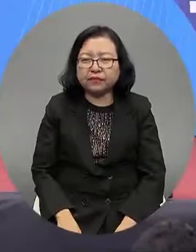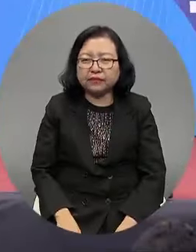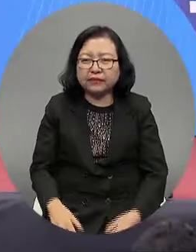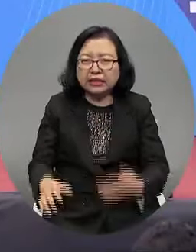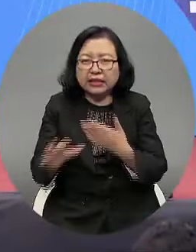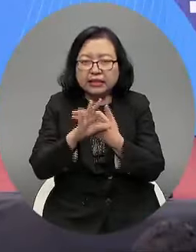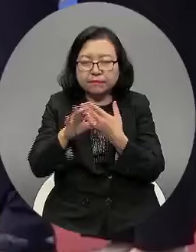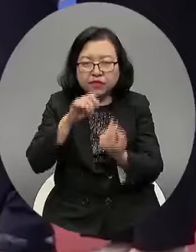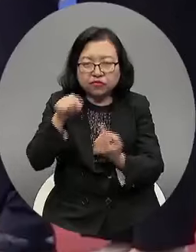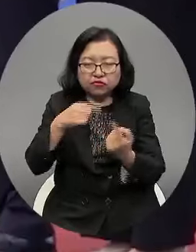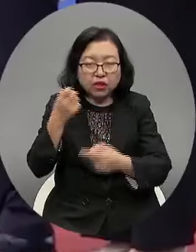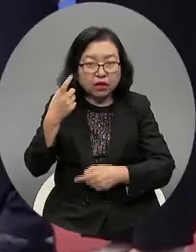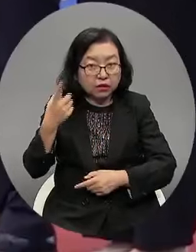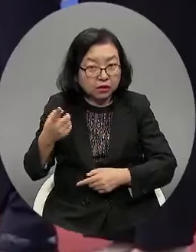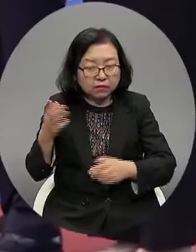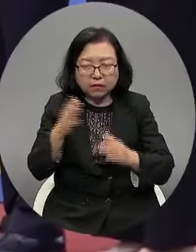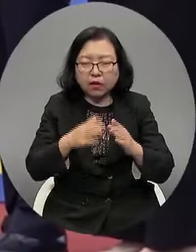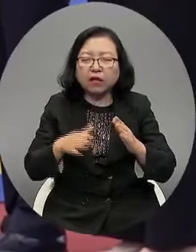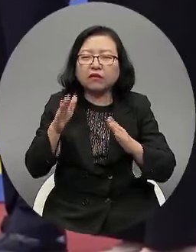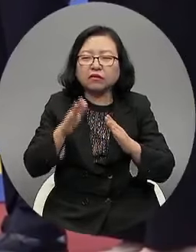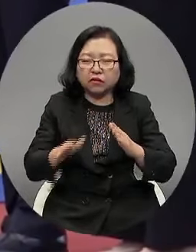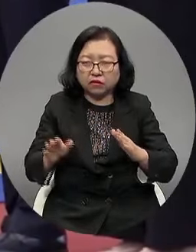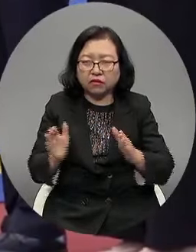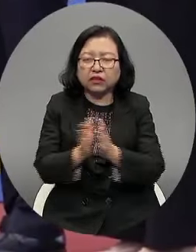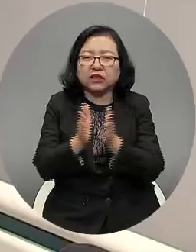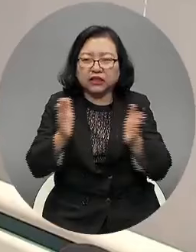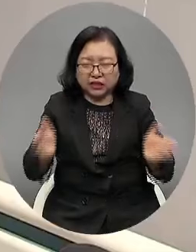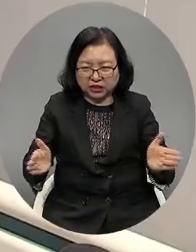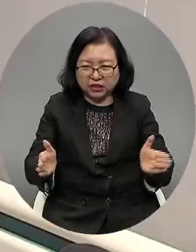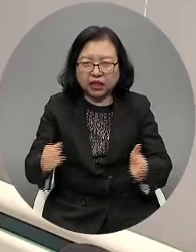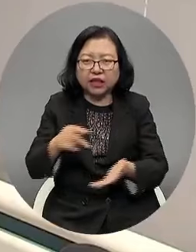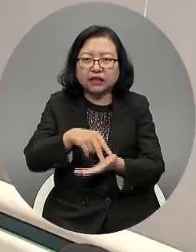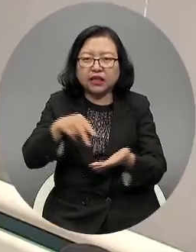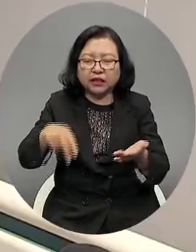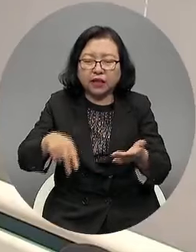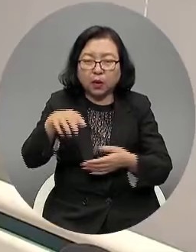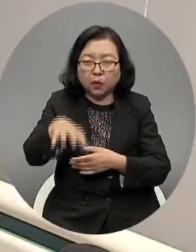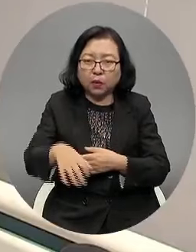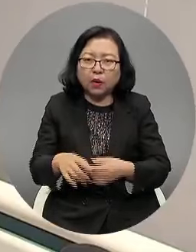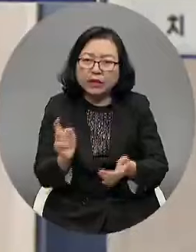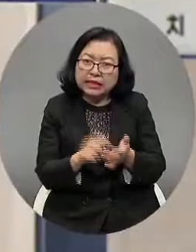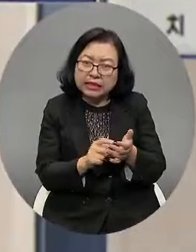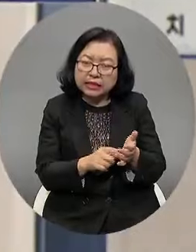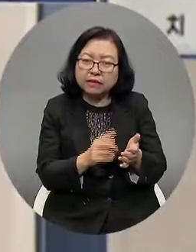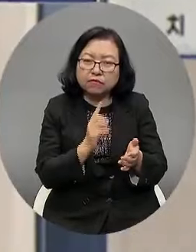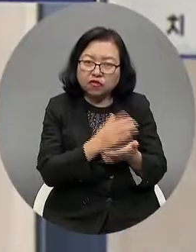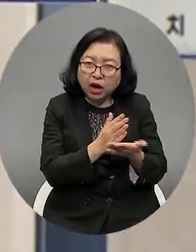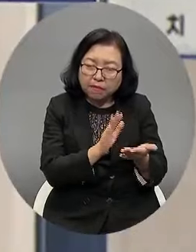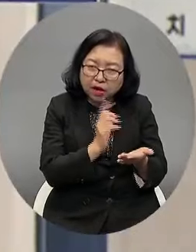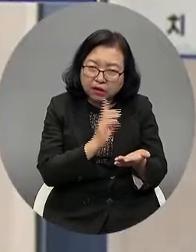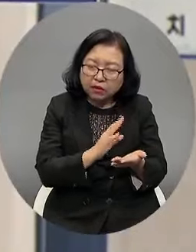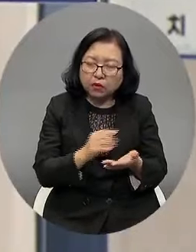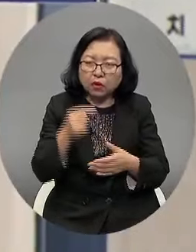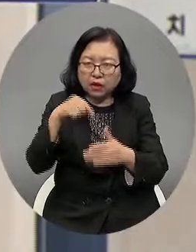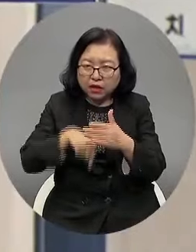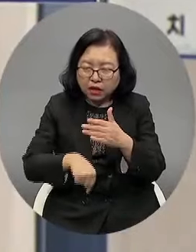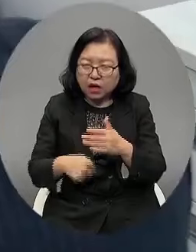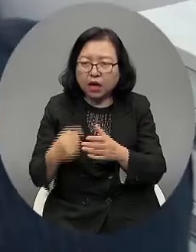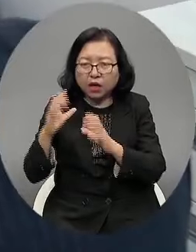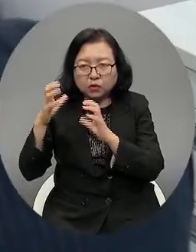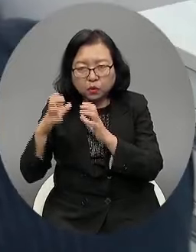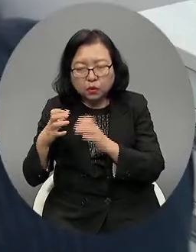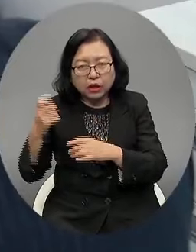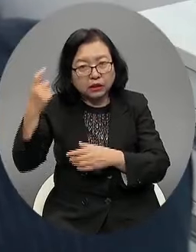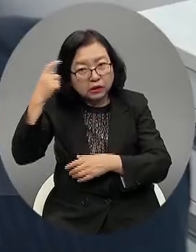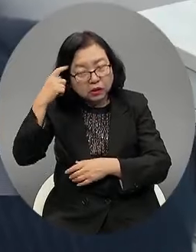개원 한 달 만에 정식 개원한 단양군 보건의료원. 응급의학과뿐 아니라 내과와 소아과, 정신의학과,